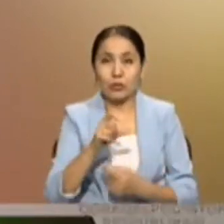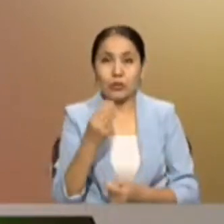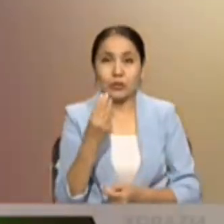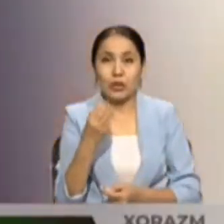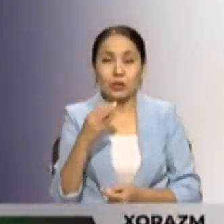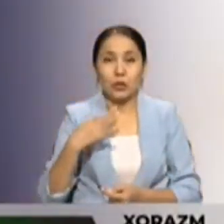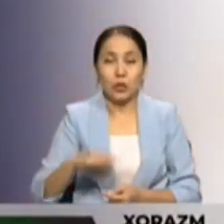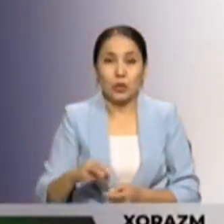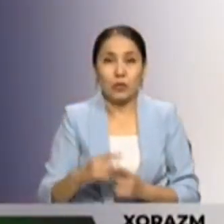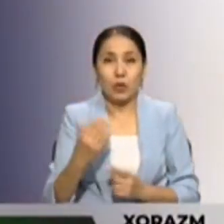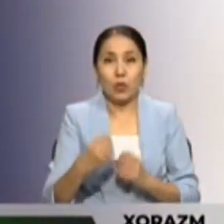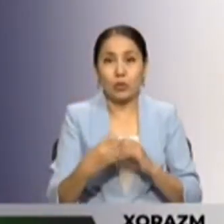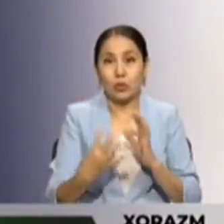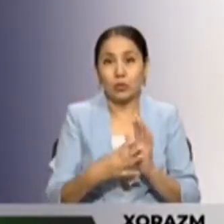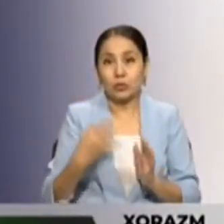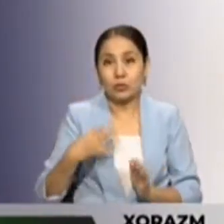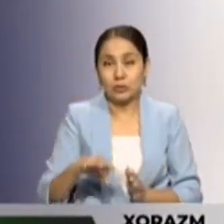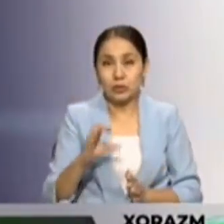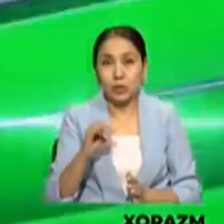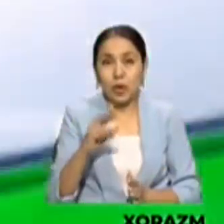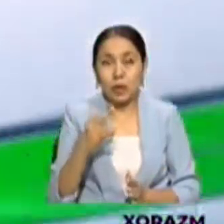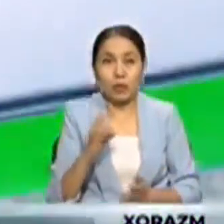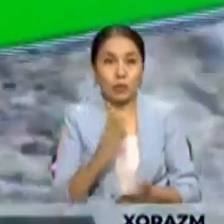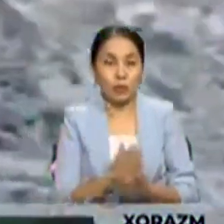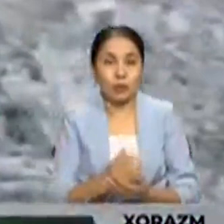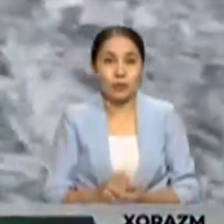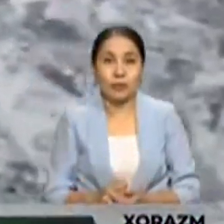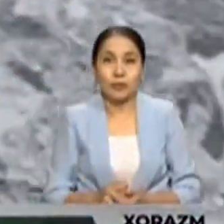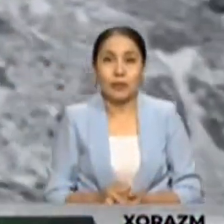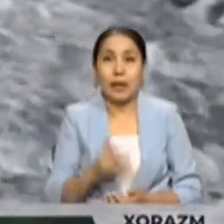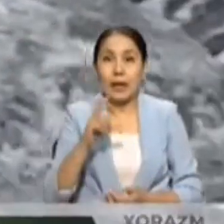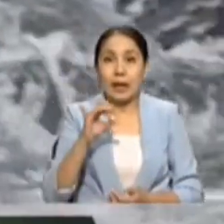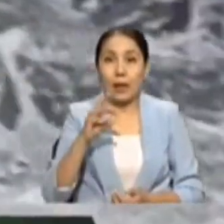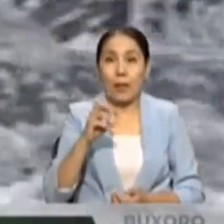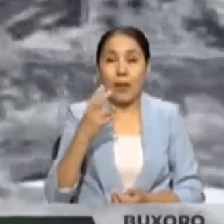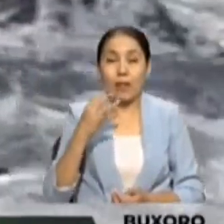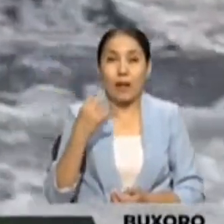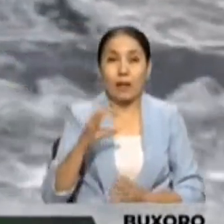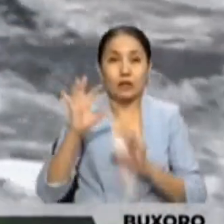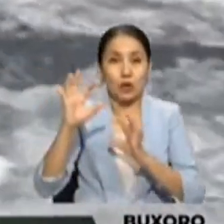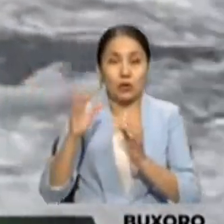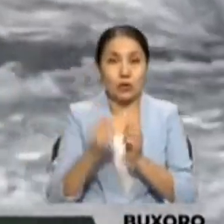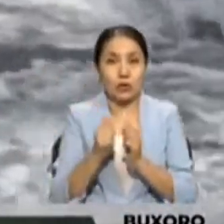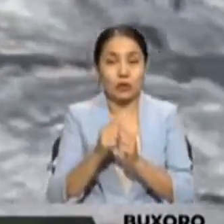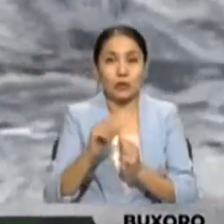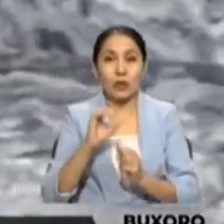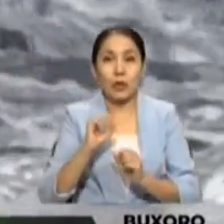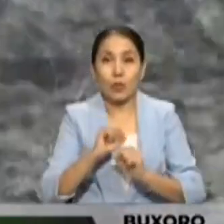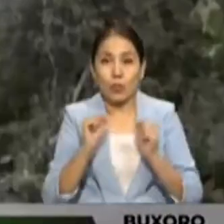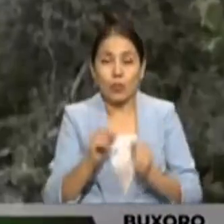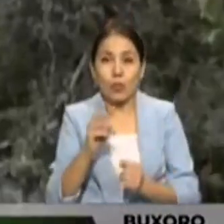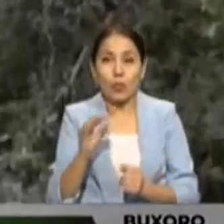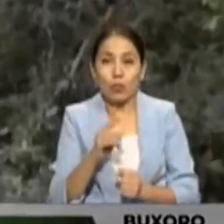Shahzod Dovud va uning 19 yoshli o'g'li Sulaymon bor. Himolay Hindukush tog' tizmalaridagi muzliklar asr oxiriga borib